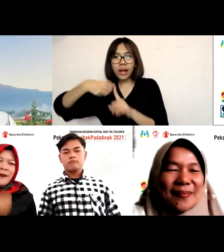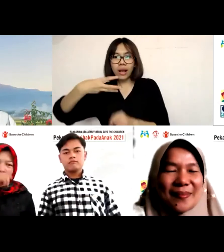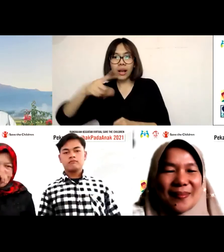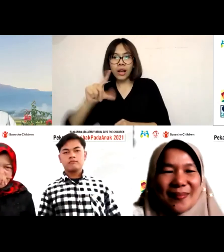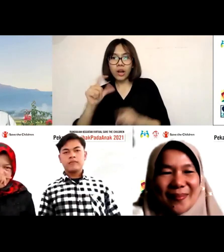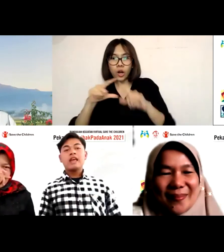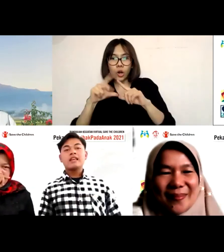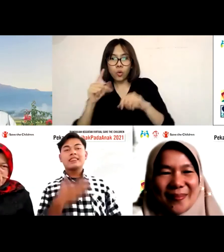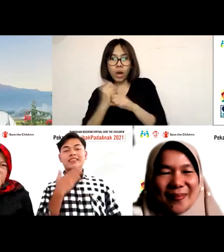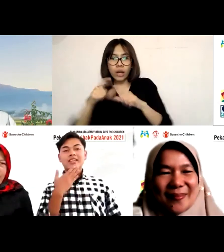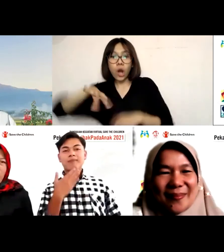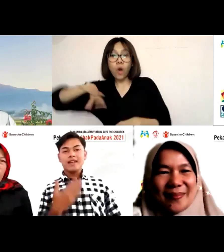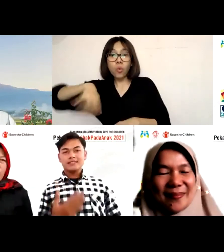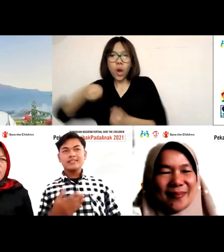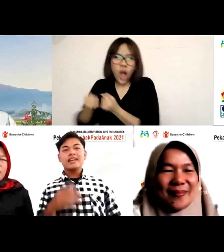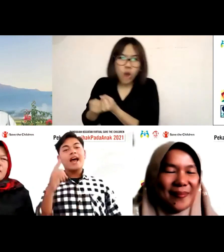bisa.